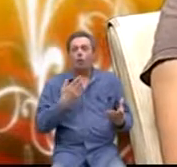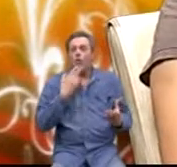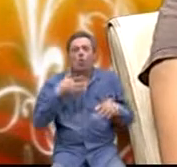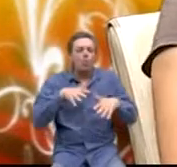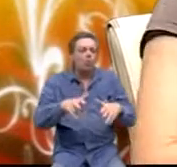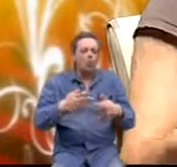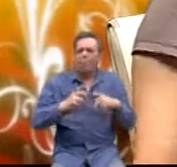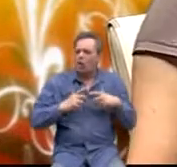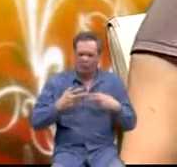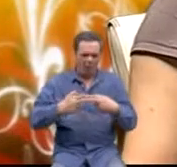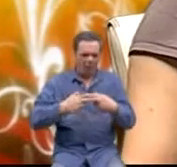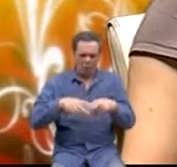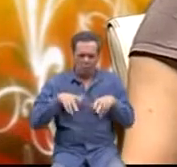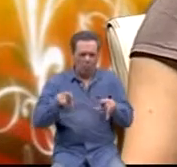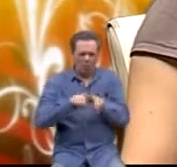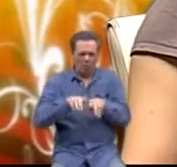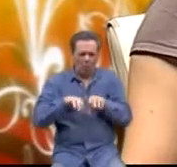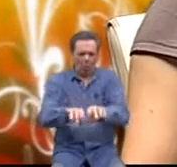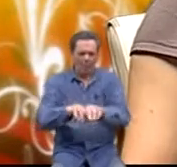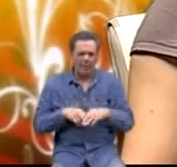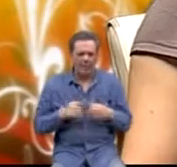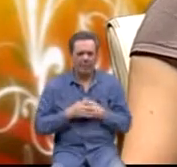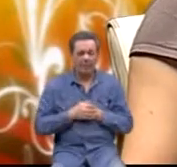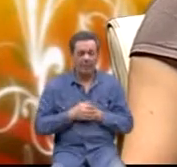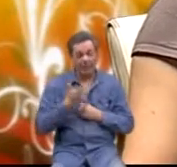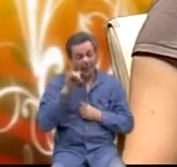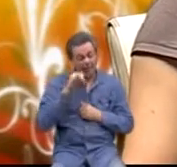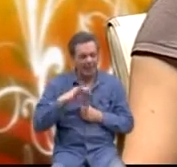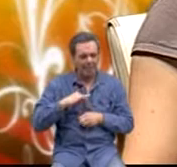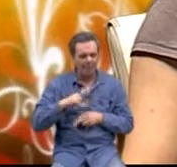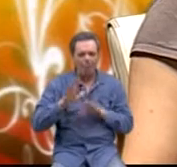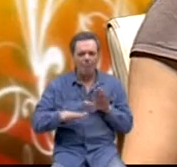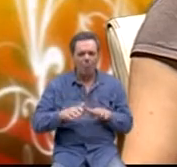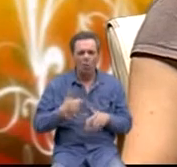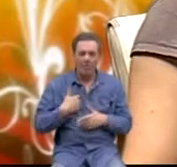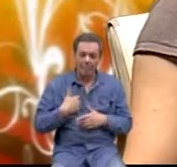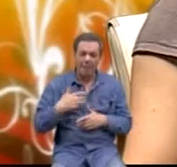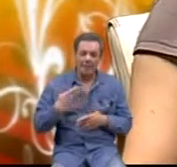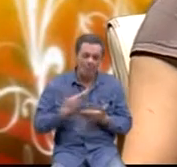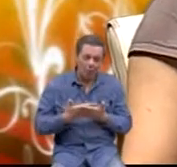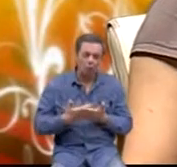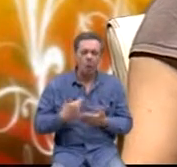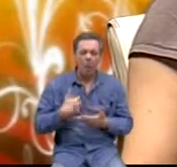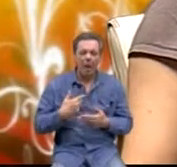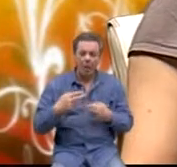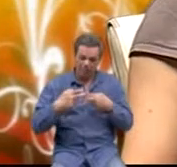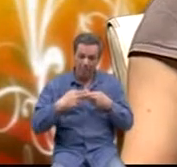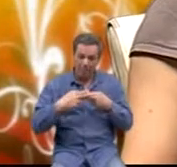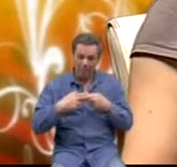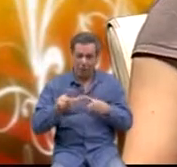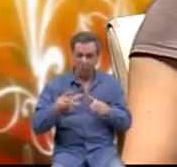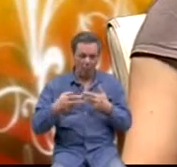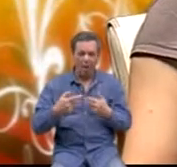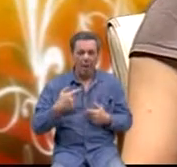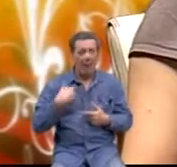ljudi koji žive u ulici pored nas. I zanimljivo je možda čak i nama, jer su oni nama prilično blizu u